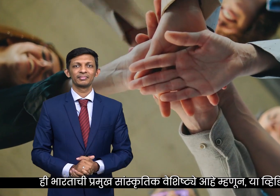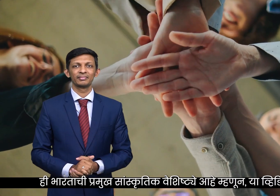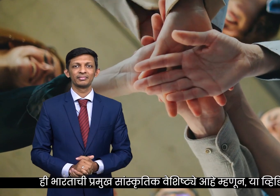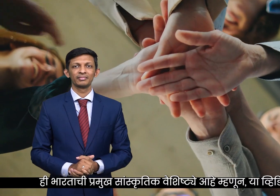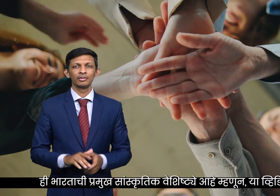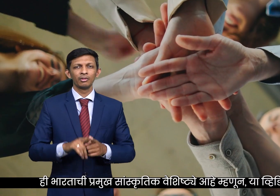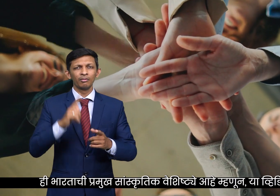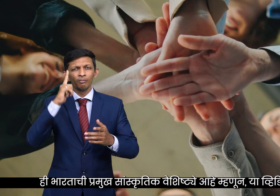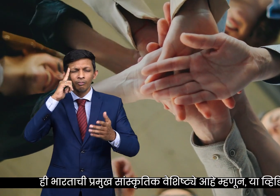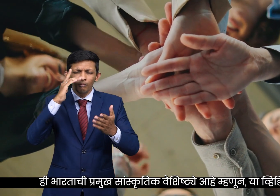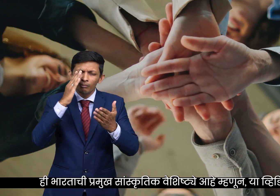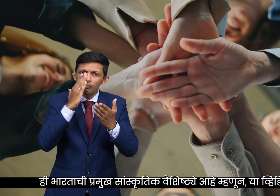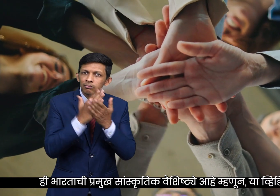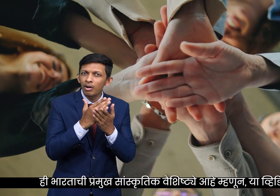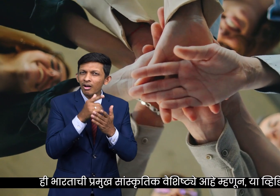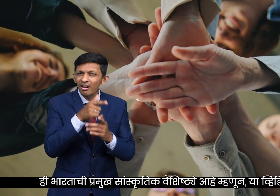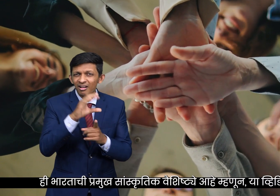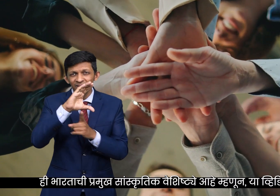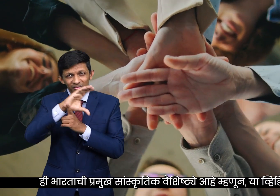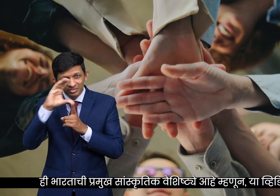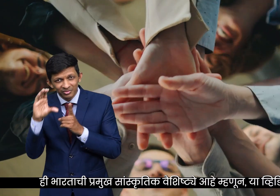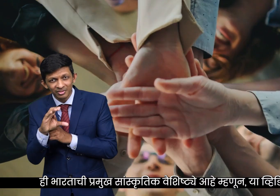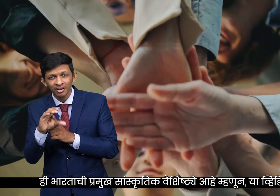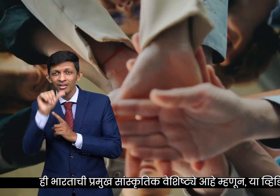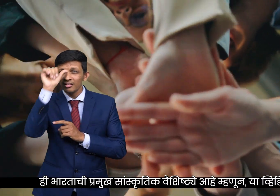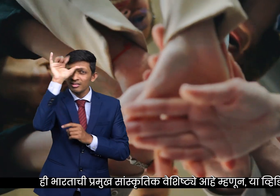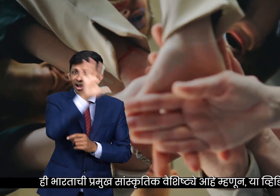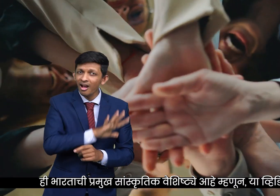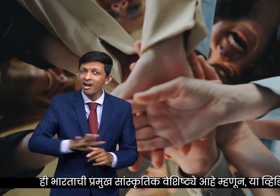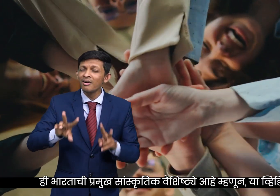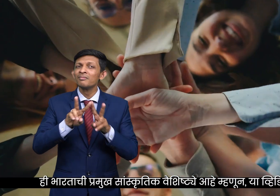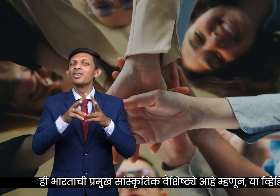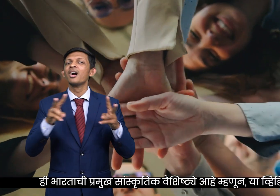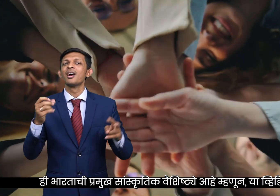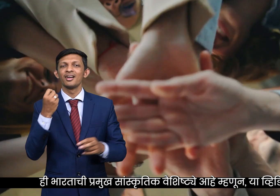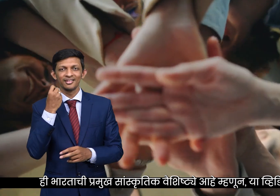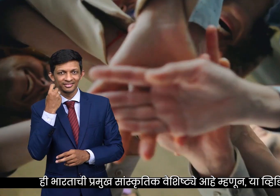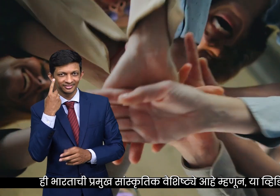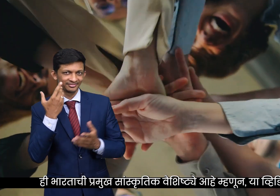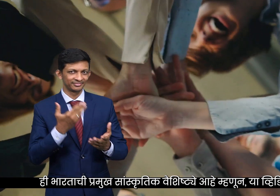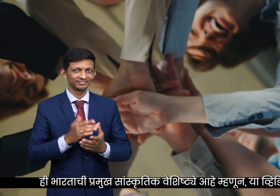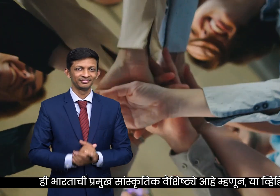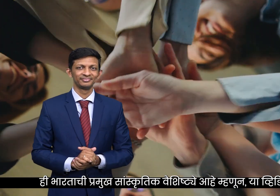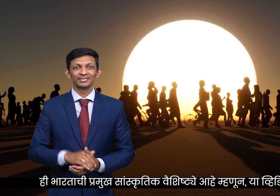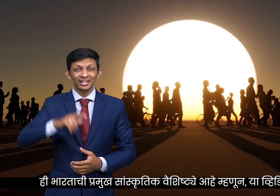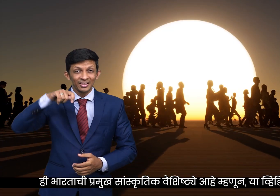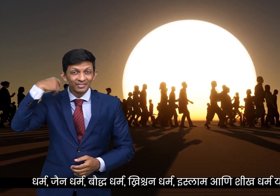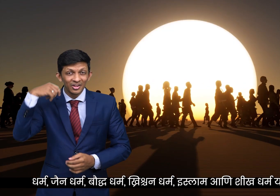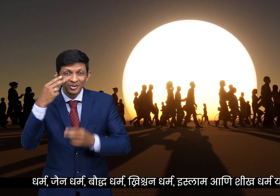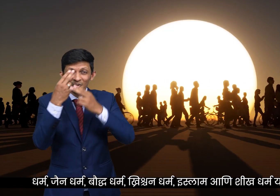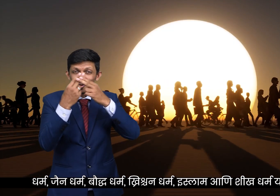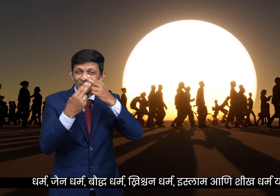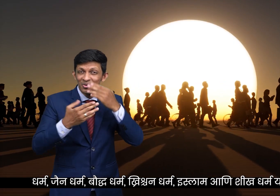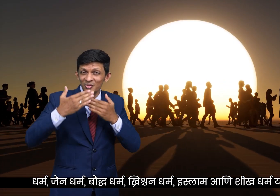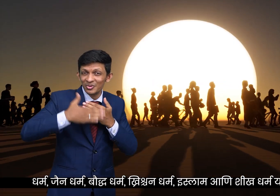ही भारताची प्रमुख सांस्कृतिक वैशिष्ट्ये आहे. म्हणून या व्हिडिओमध्ये तुम्ही हिंदू